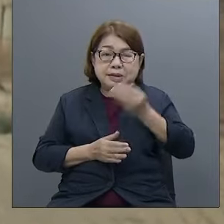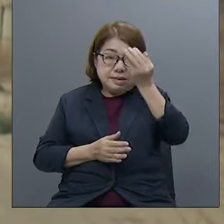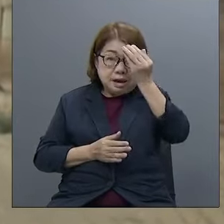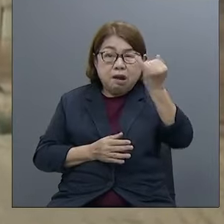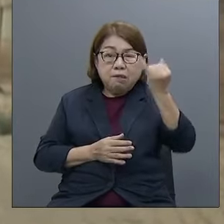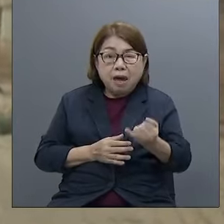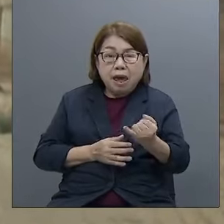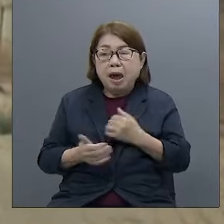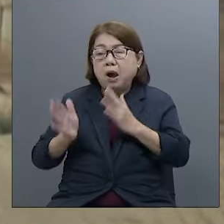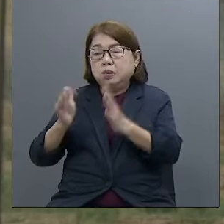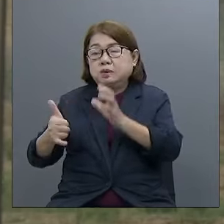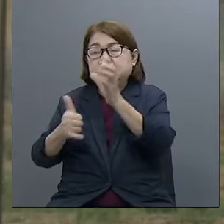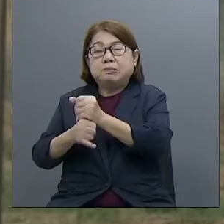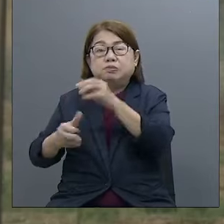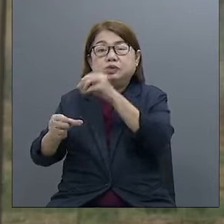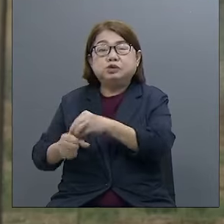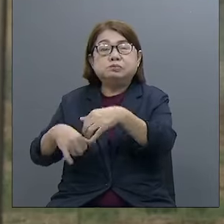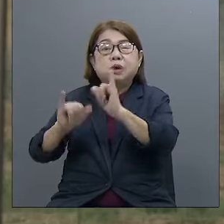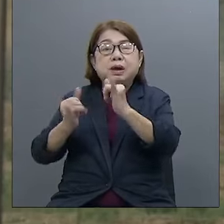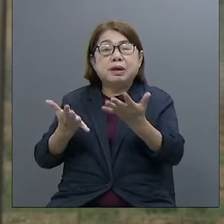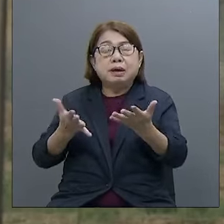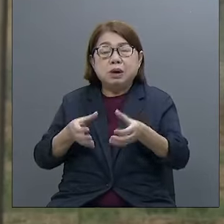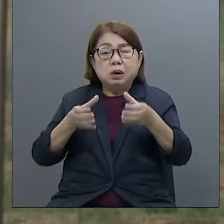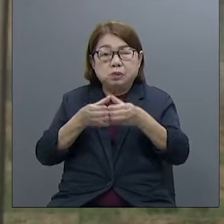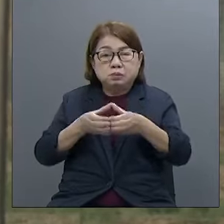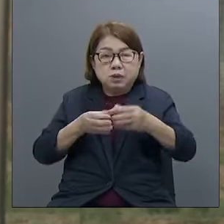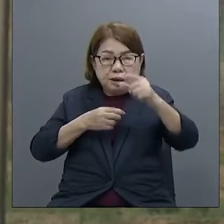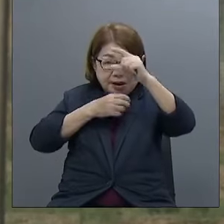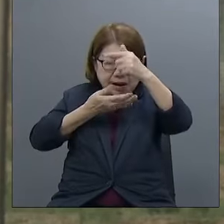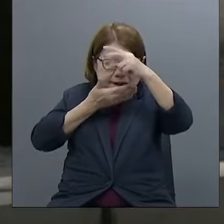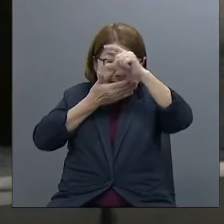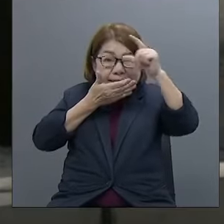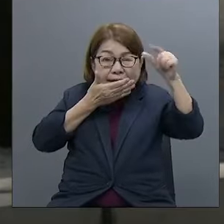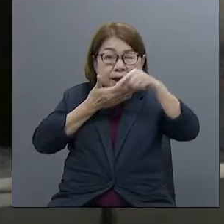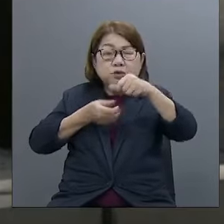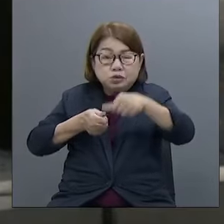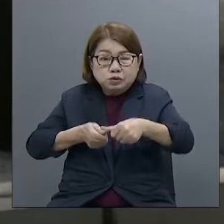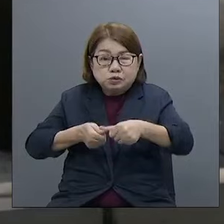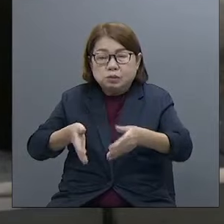ก็เปิดทางให้กลุ่มฮามาสยังคงอยู่รวมไปถึงการจัดตั้งรัฐปาเลสไตน์ครับ